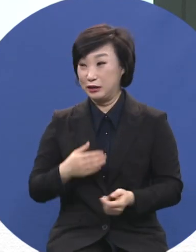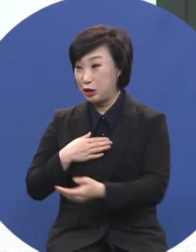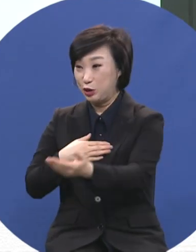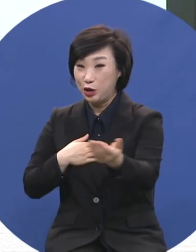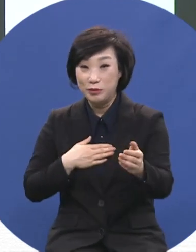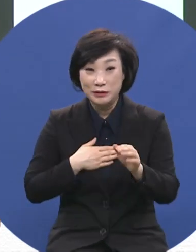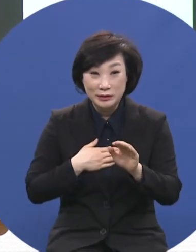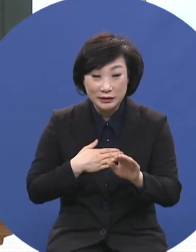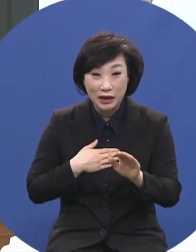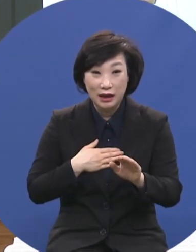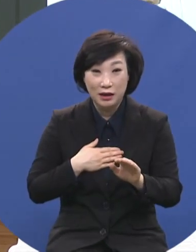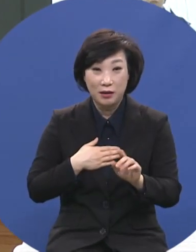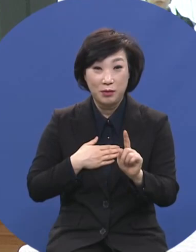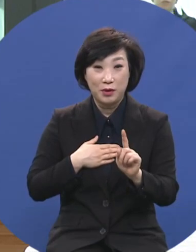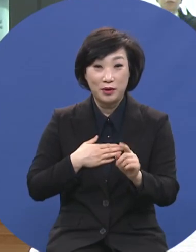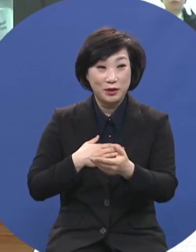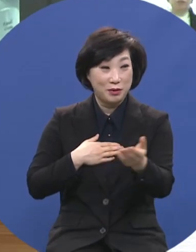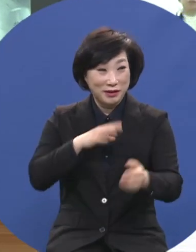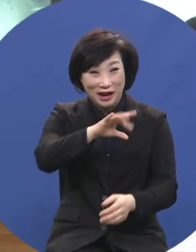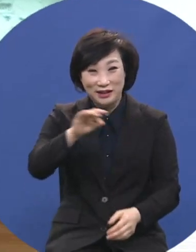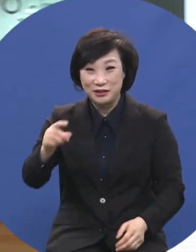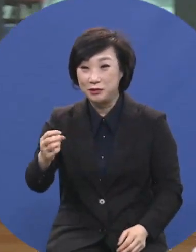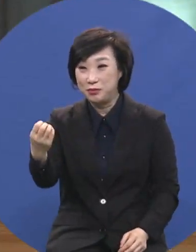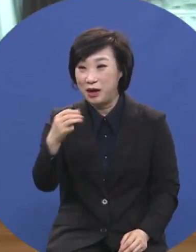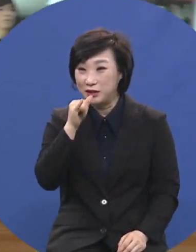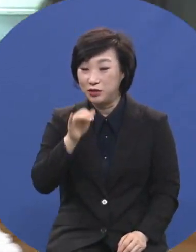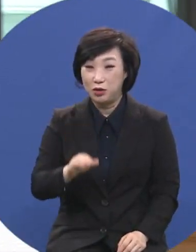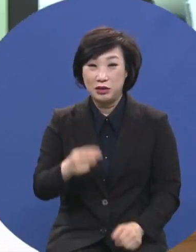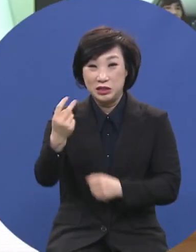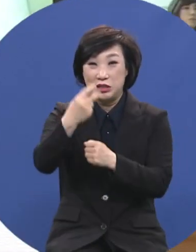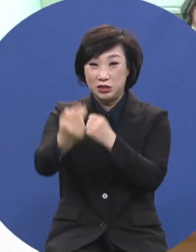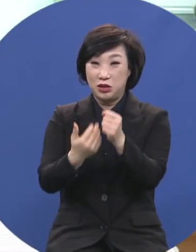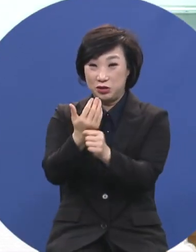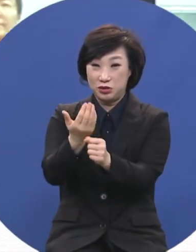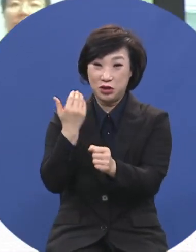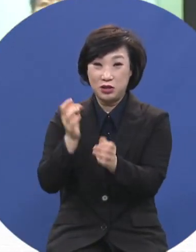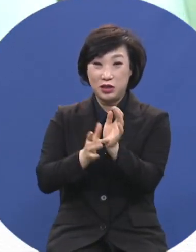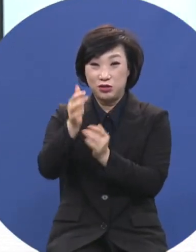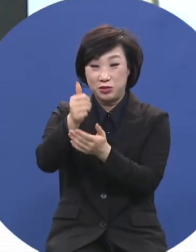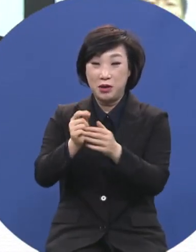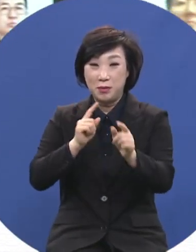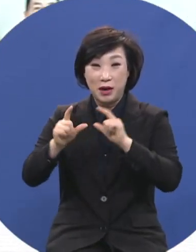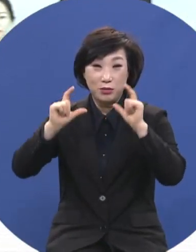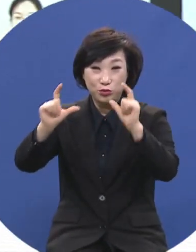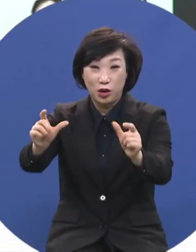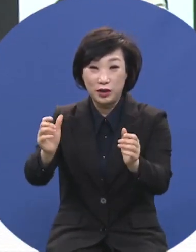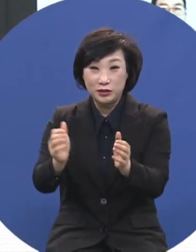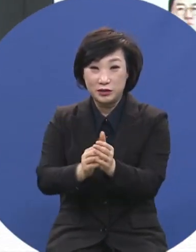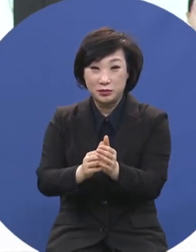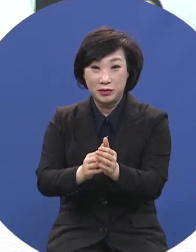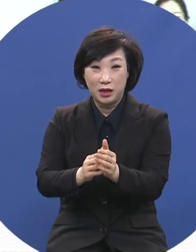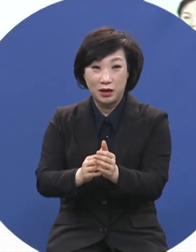여러분들은 가끔 보세요. 2000년 전에 예수께서 이렇게 말씀하셨습니다.